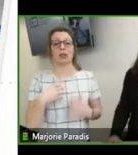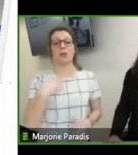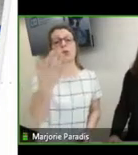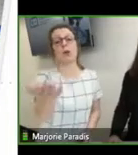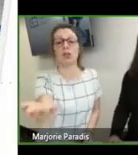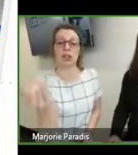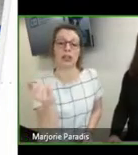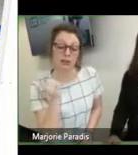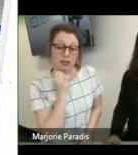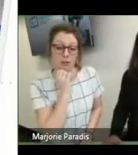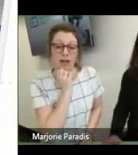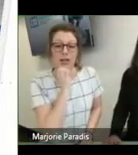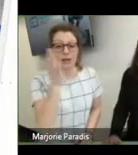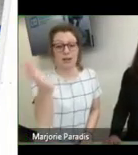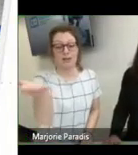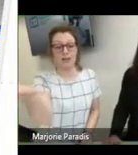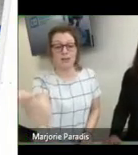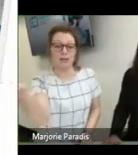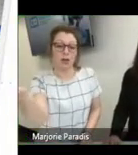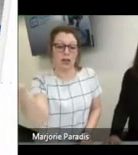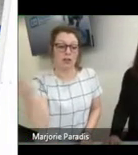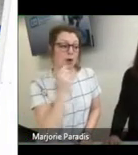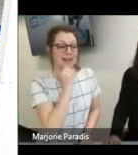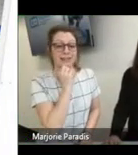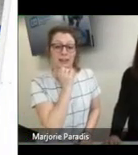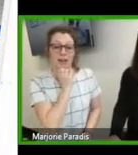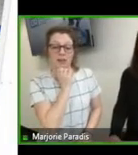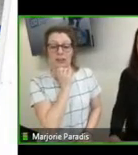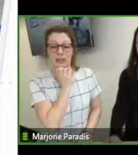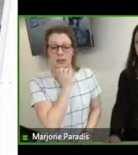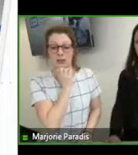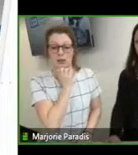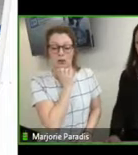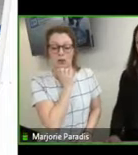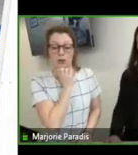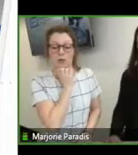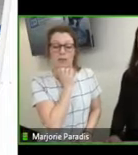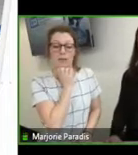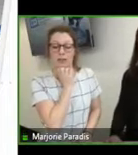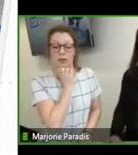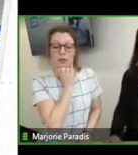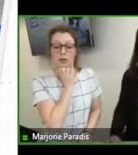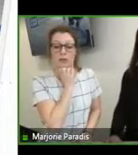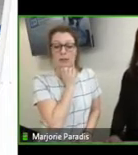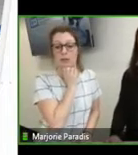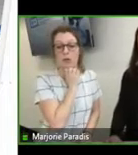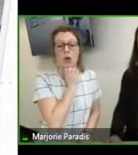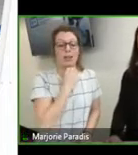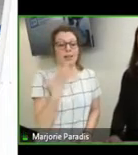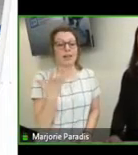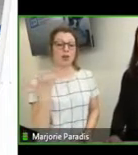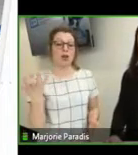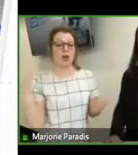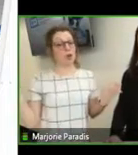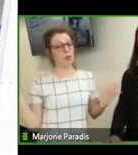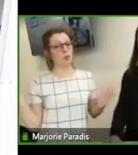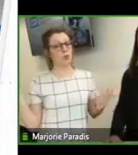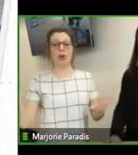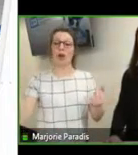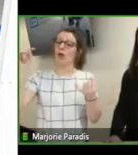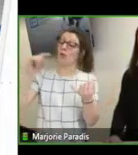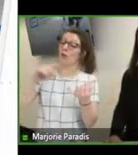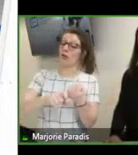les données, puis on va générer finalement ce qui correspond à la dernière vignette que vous avez devant les yeux, qui est le